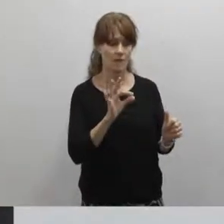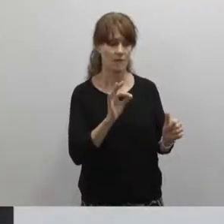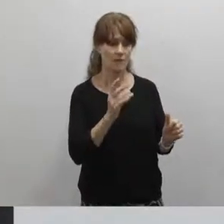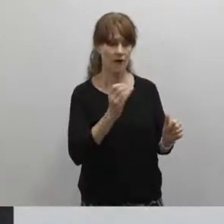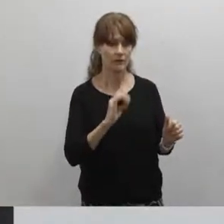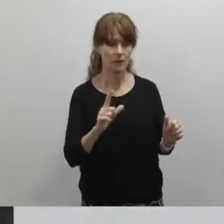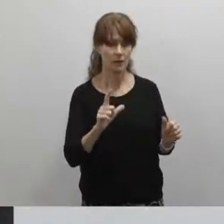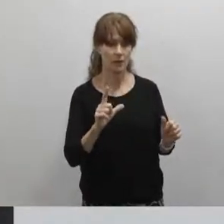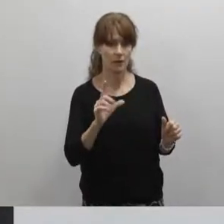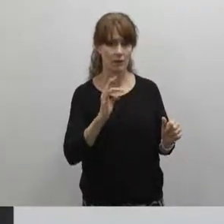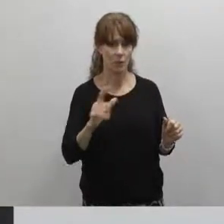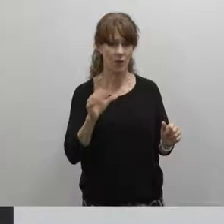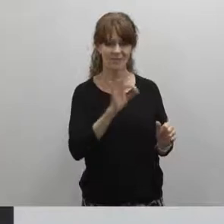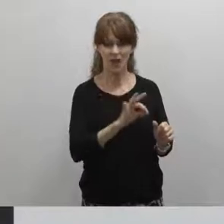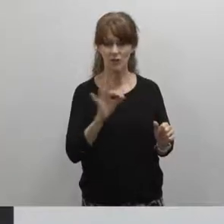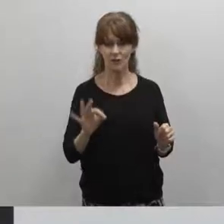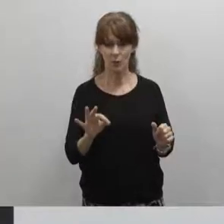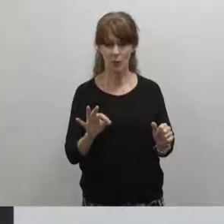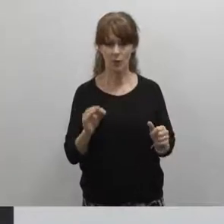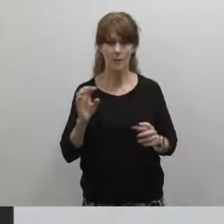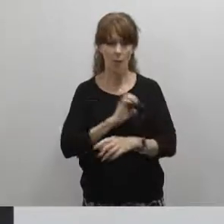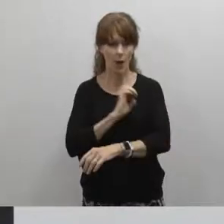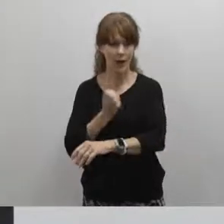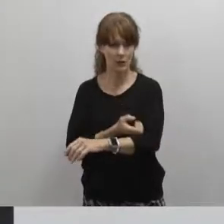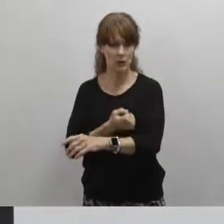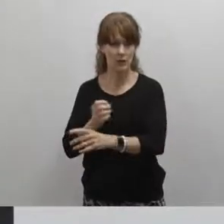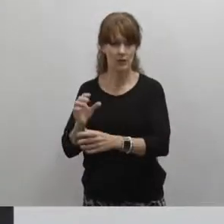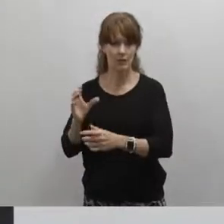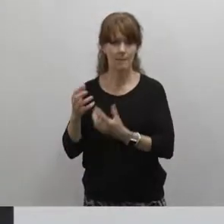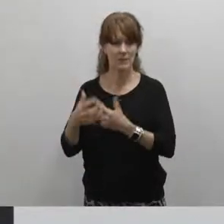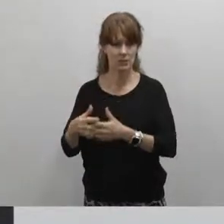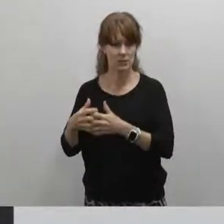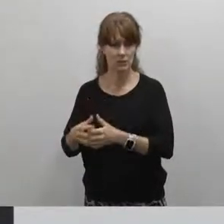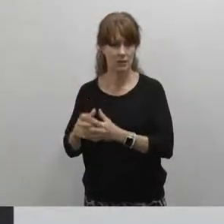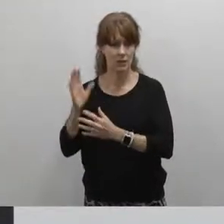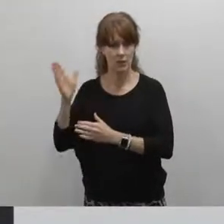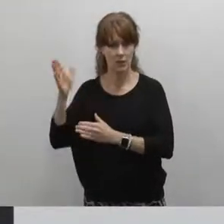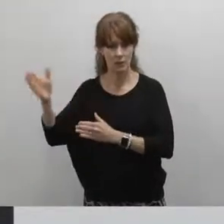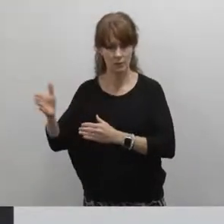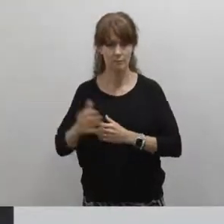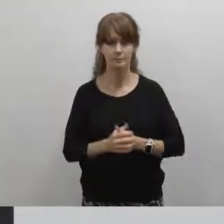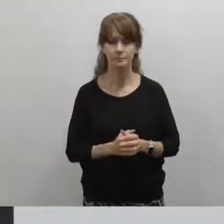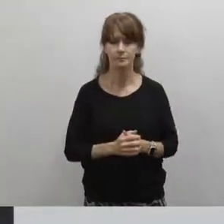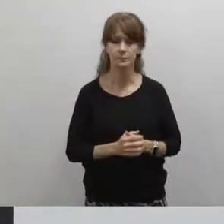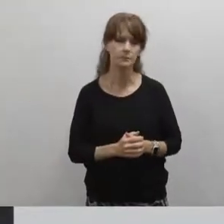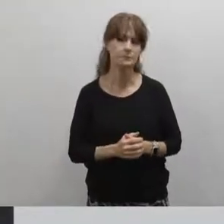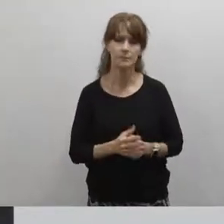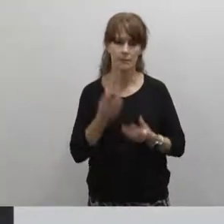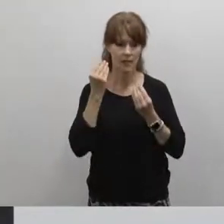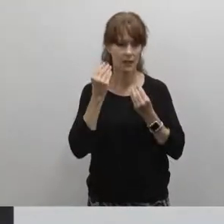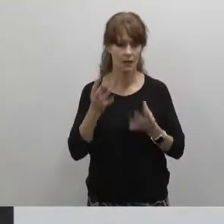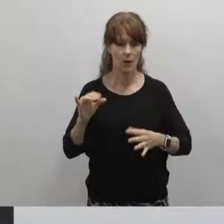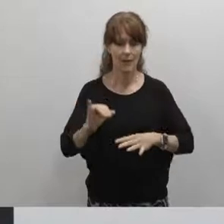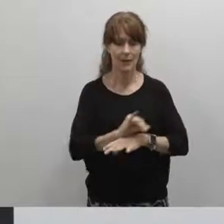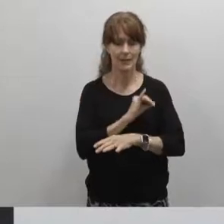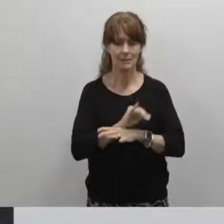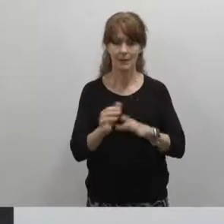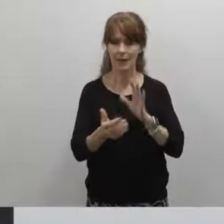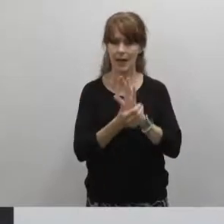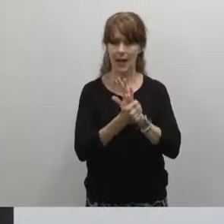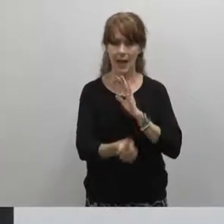cứ bây giờ dương sang sông kia từng đi cứ dương nâng bọc bằng trao cả prapratham pol bạch